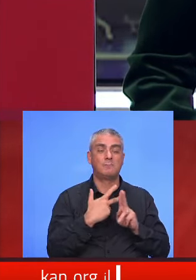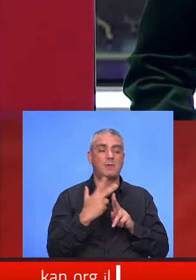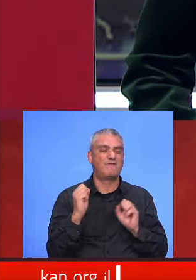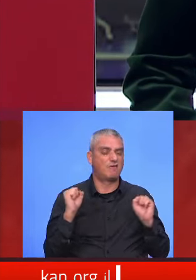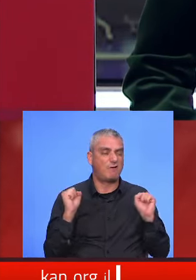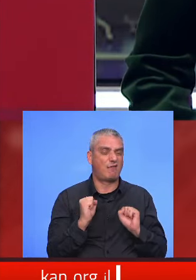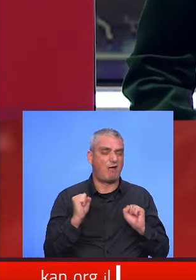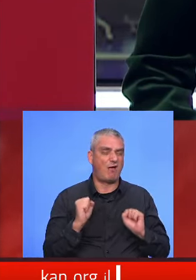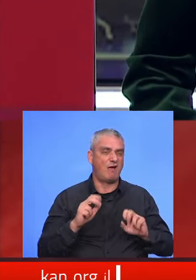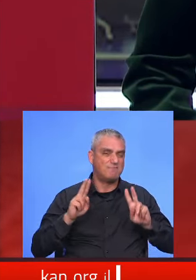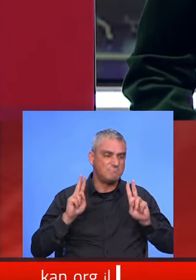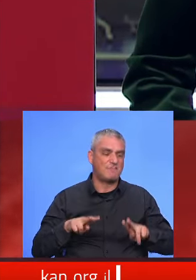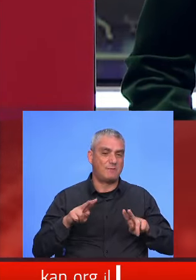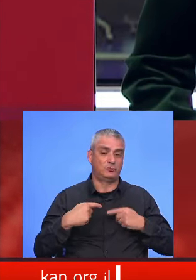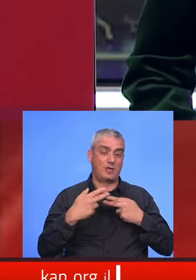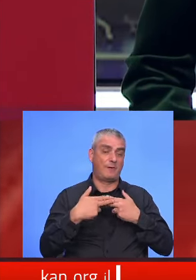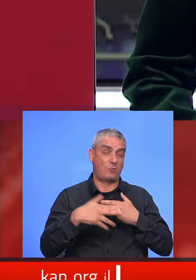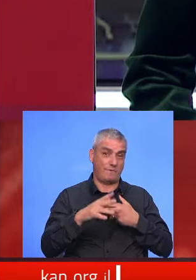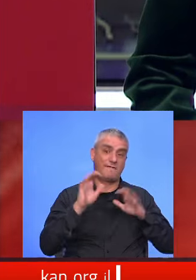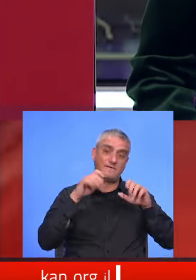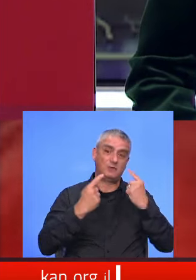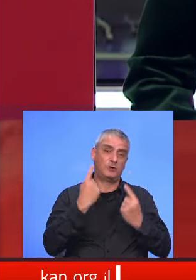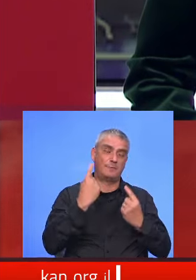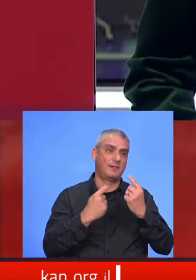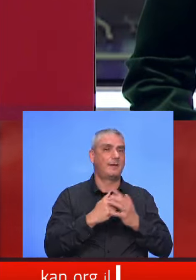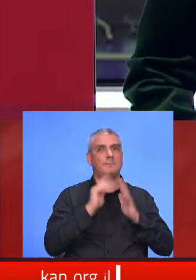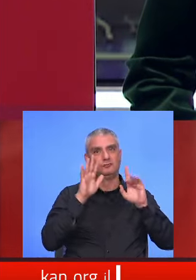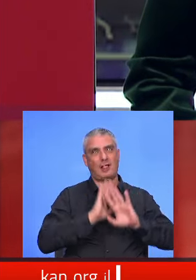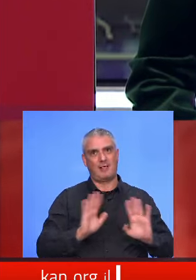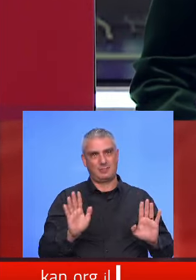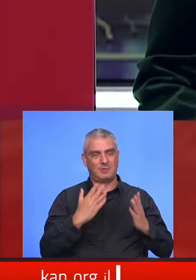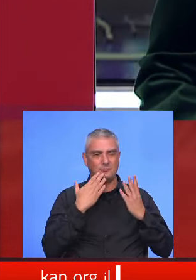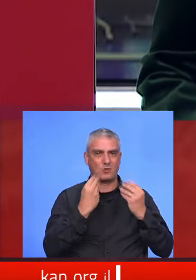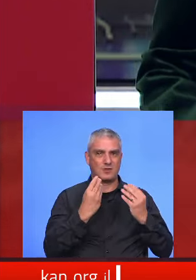ממש ממש קר, מיכל, בימים הקרובים, וגשם מדי פעם. בלי שלג. תודה רבה, שרון.